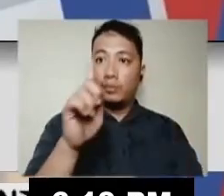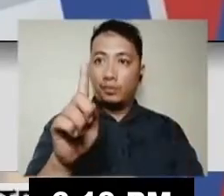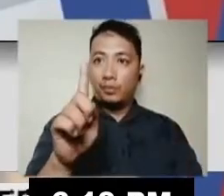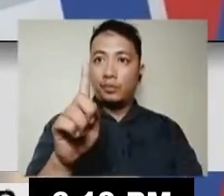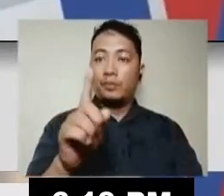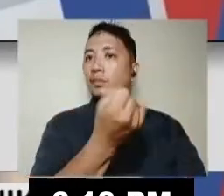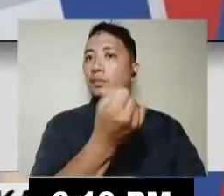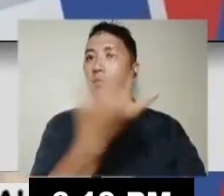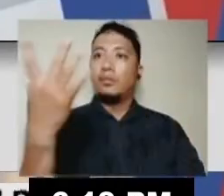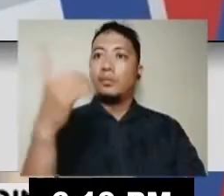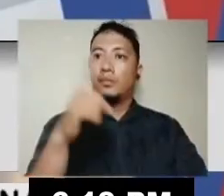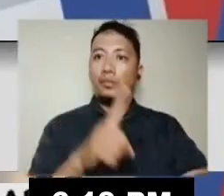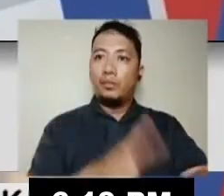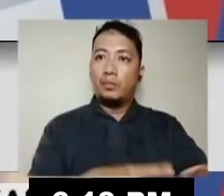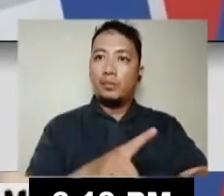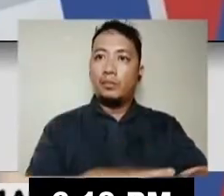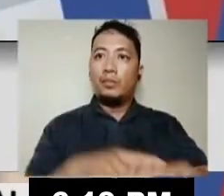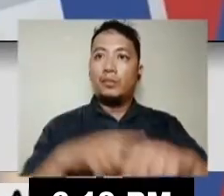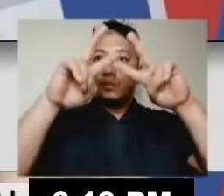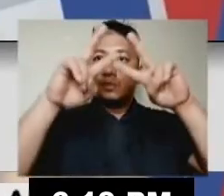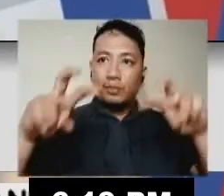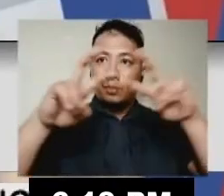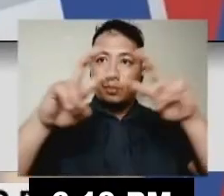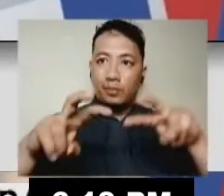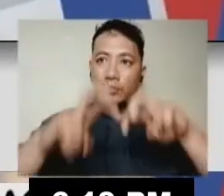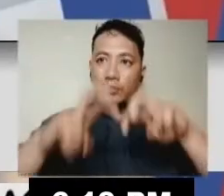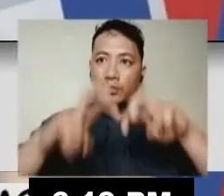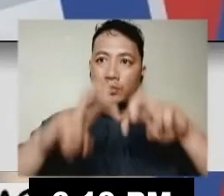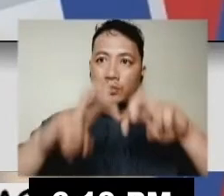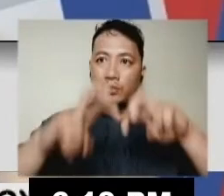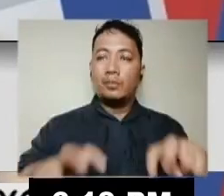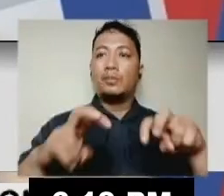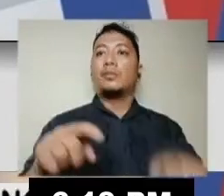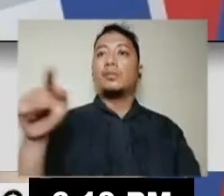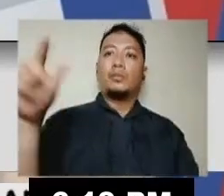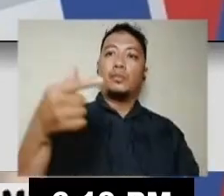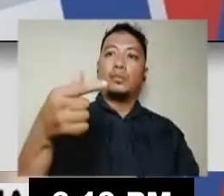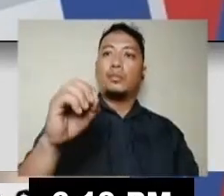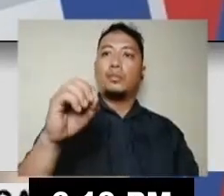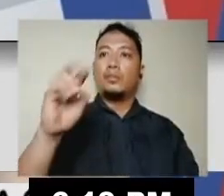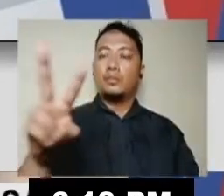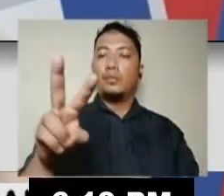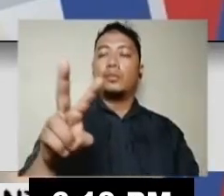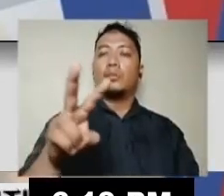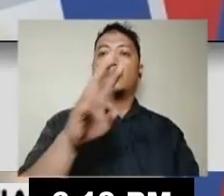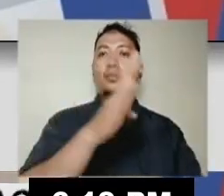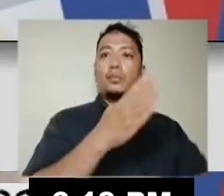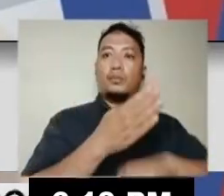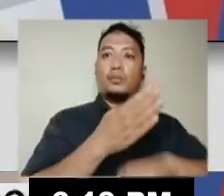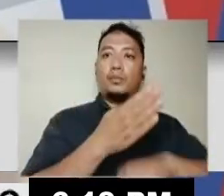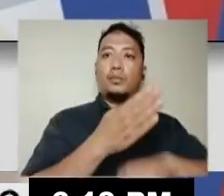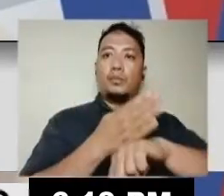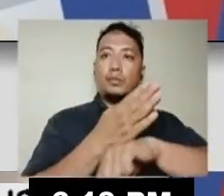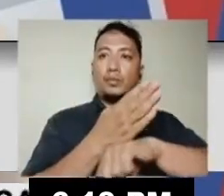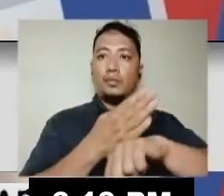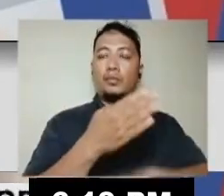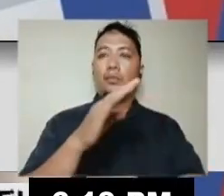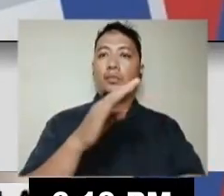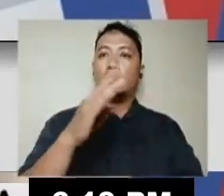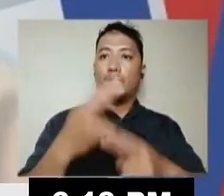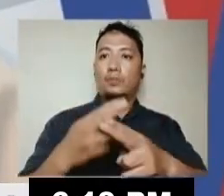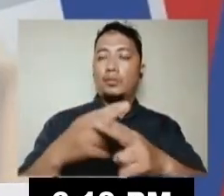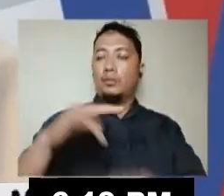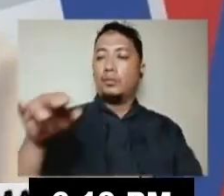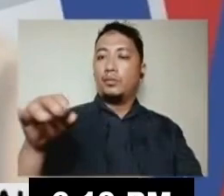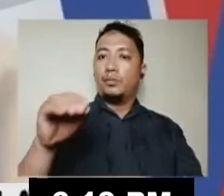silang ininspeksyon ng provincial government of Bataan headed by Governor Joet. Ilang beses silang ininspeksyon